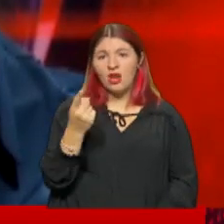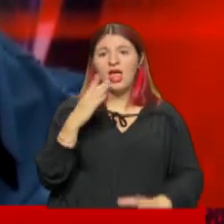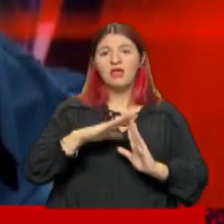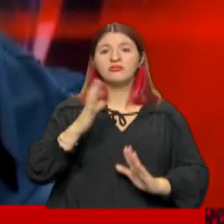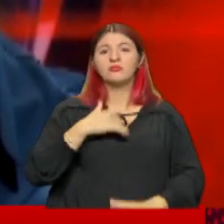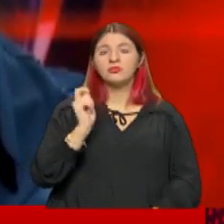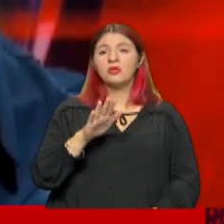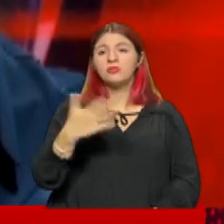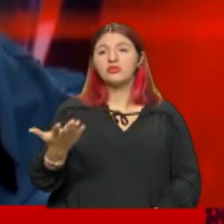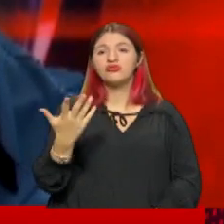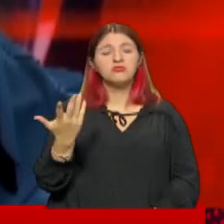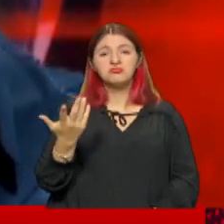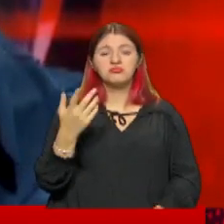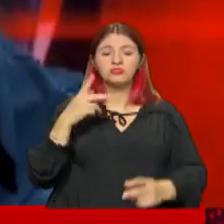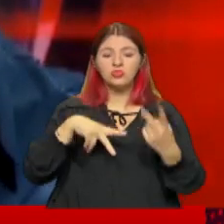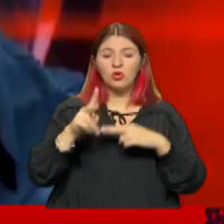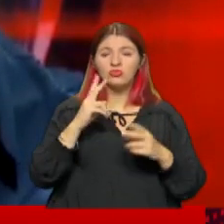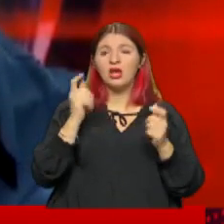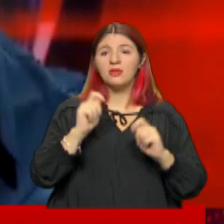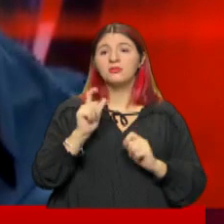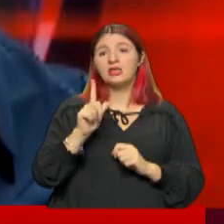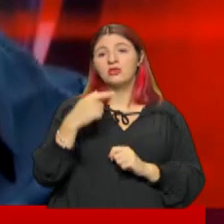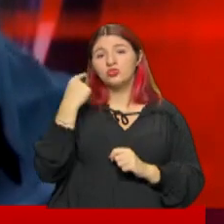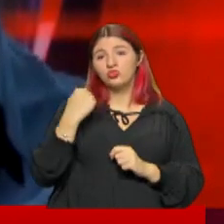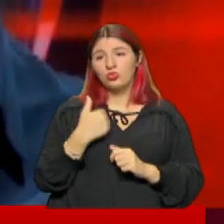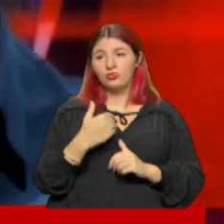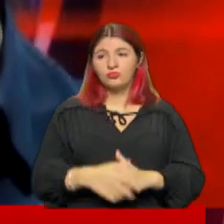sahibi olacak başka koydular hayata geçmesi gerekir diye düşünüyorum